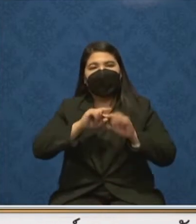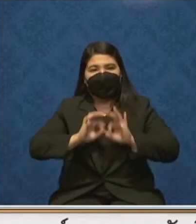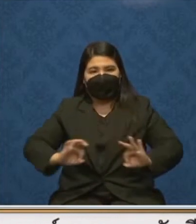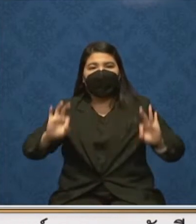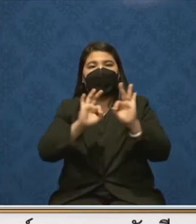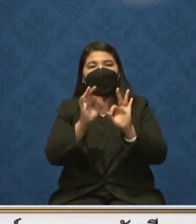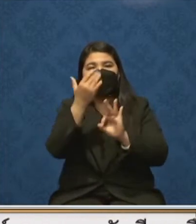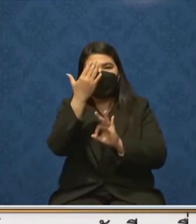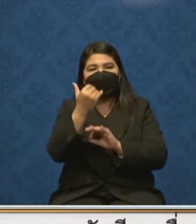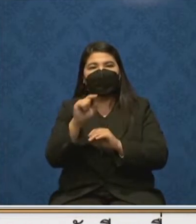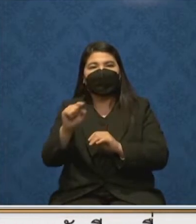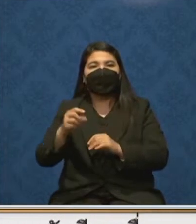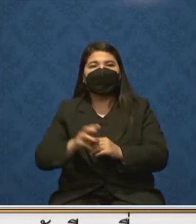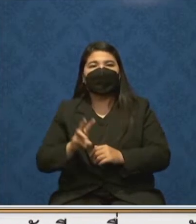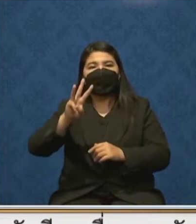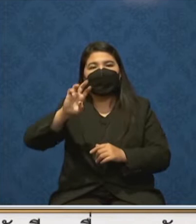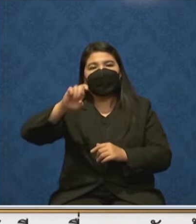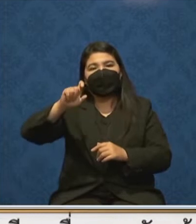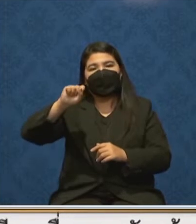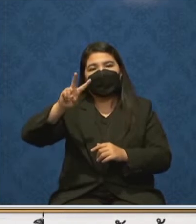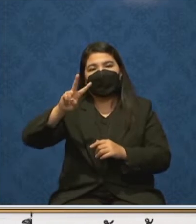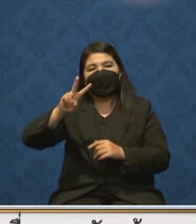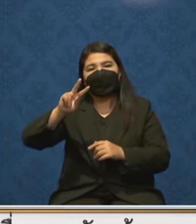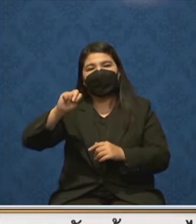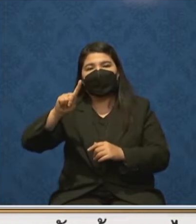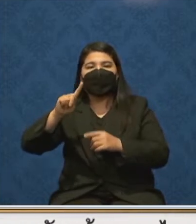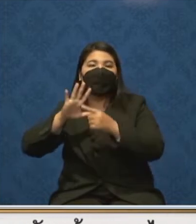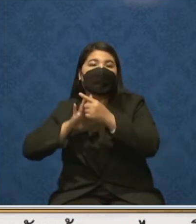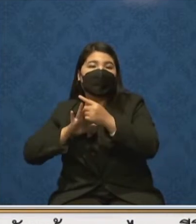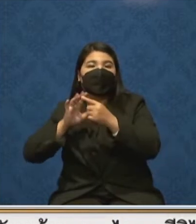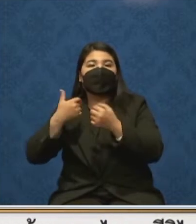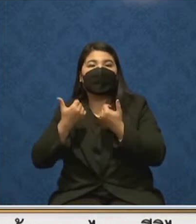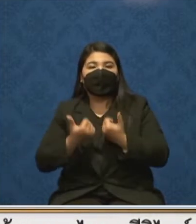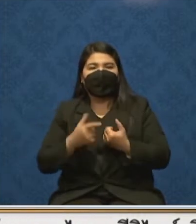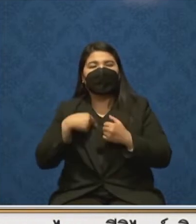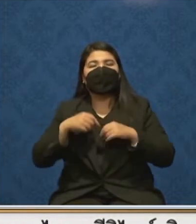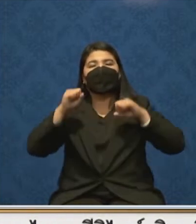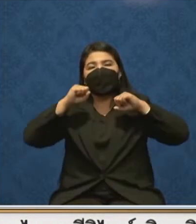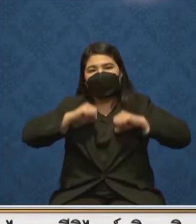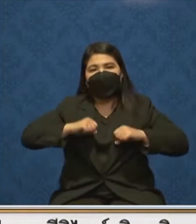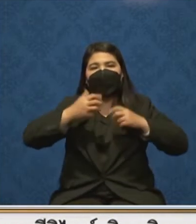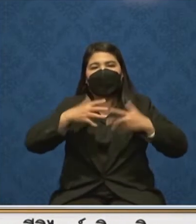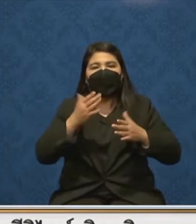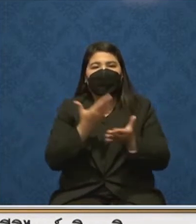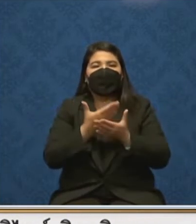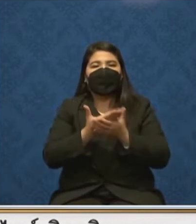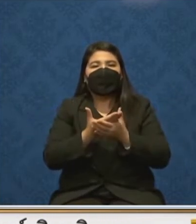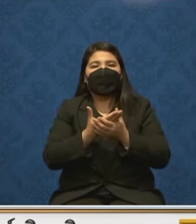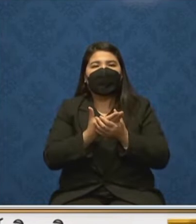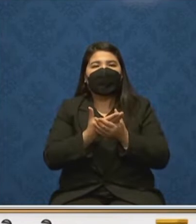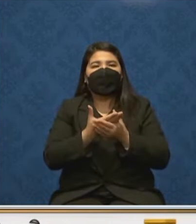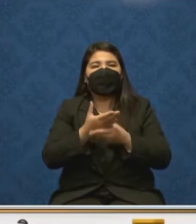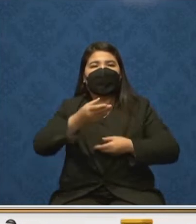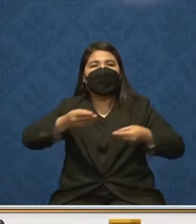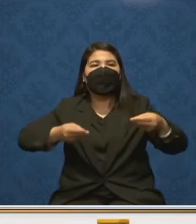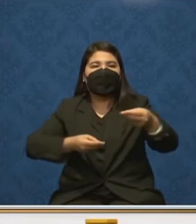ญนะคะท่าน วิสนุ ทเป็นระทาน ขณฑ์กรักถอนงอยนี้ด้ ๆ มมมาติออกมาแล้นะคะ วาต้โดเชยให้กัปี 65-